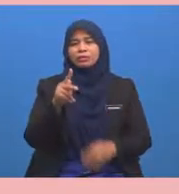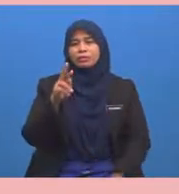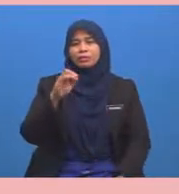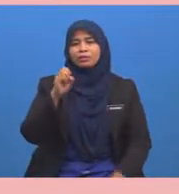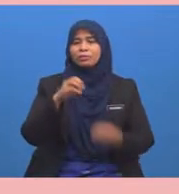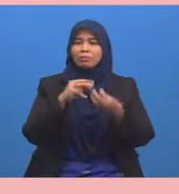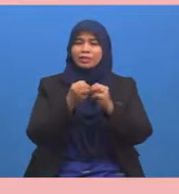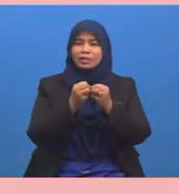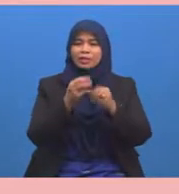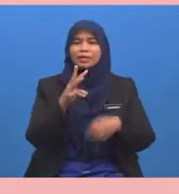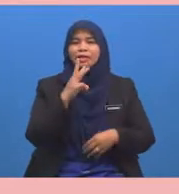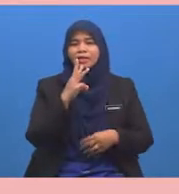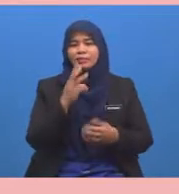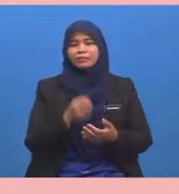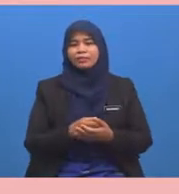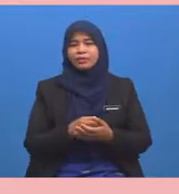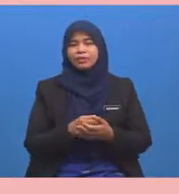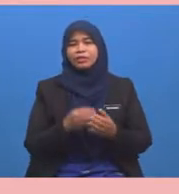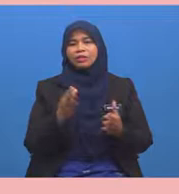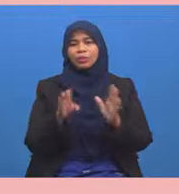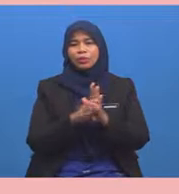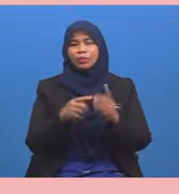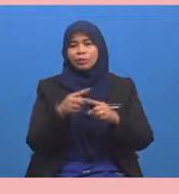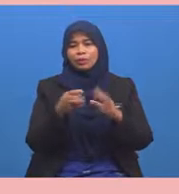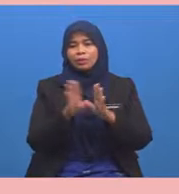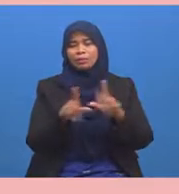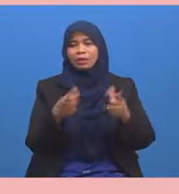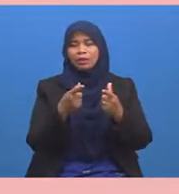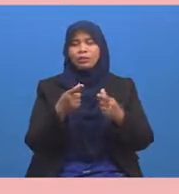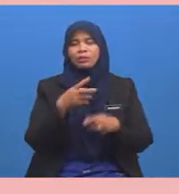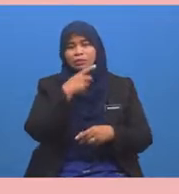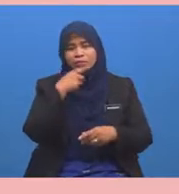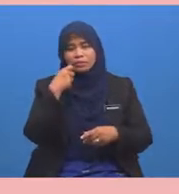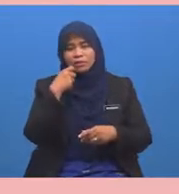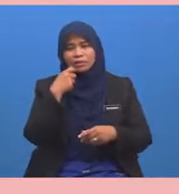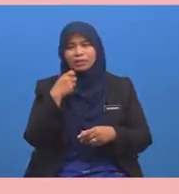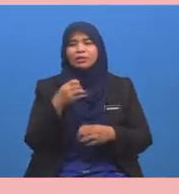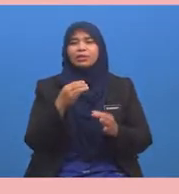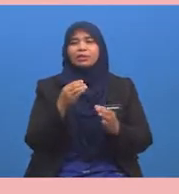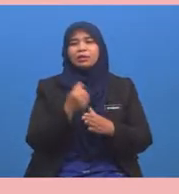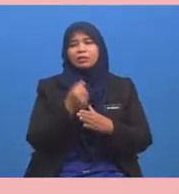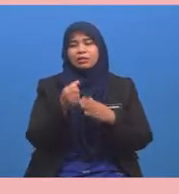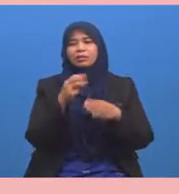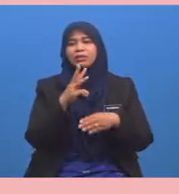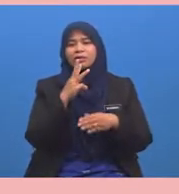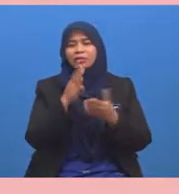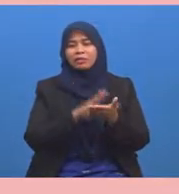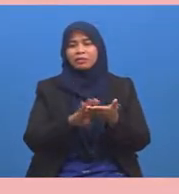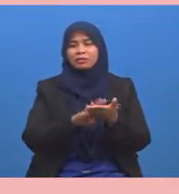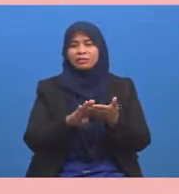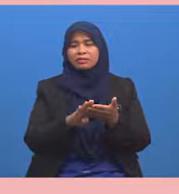bersih. Sekiranya berlaku kemarau atau banjir, maka krisis bekalan air bersih kepada penduduk akan